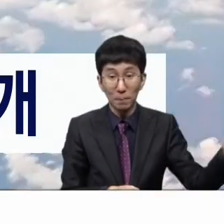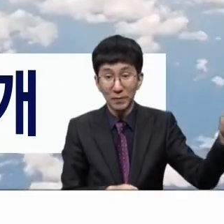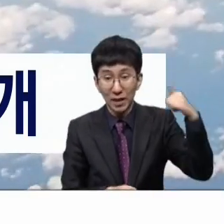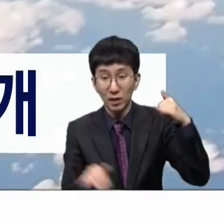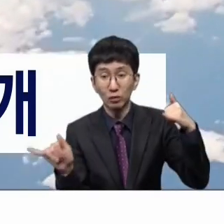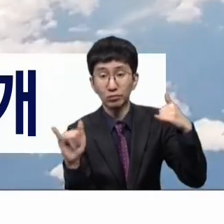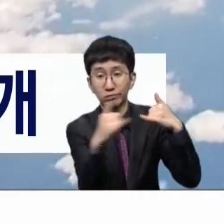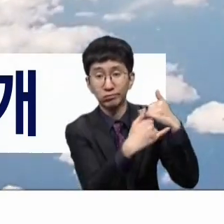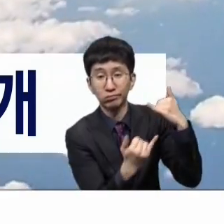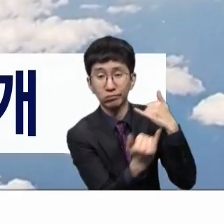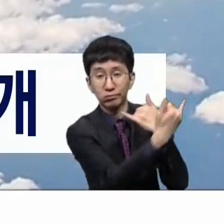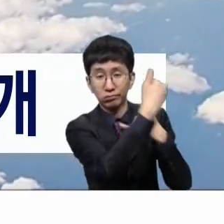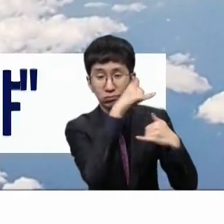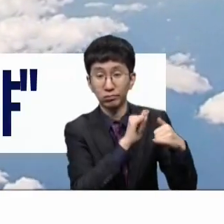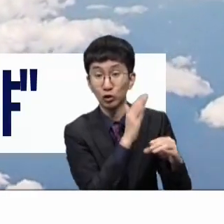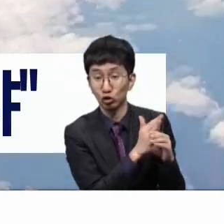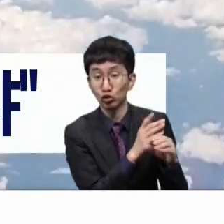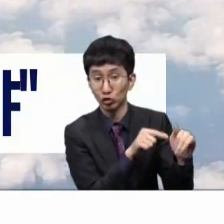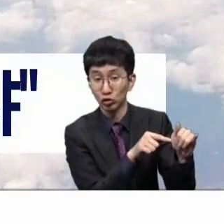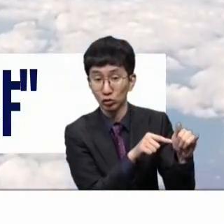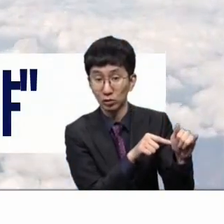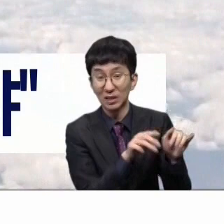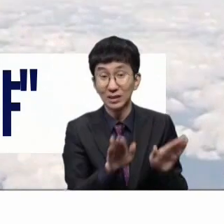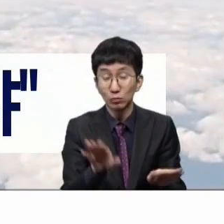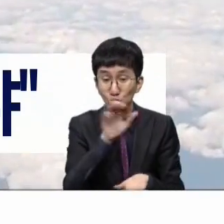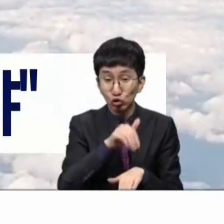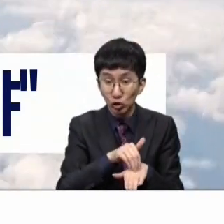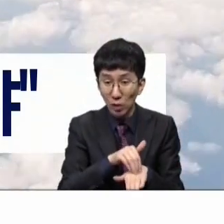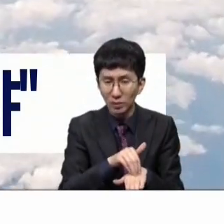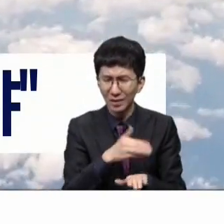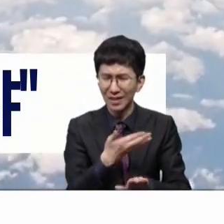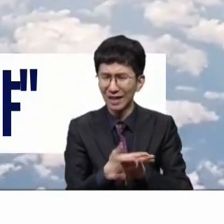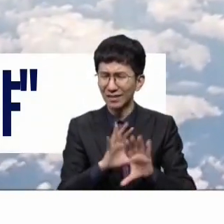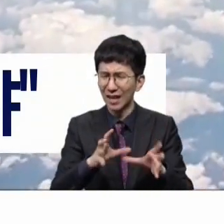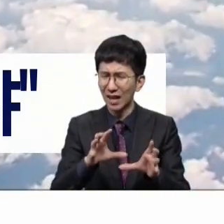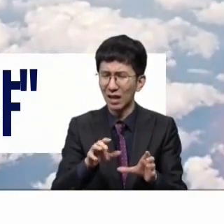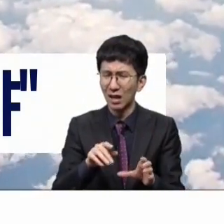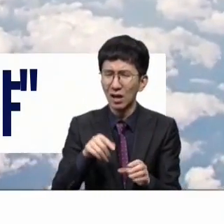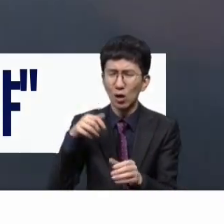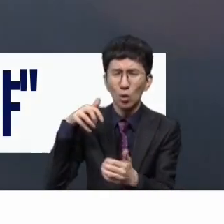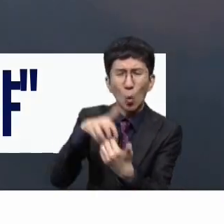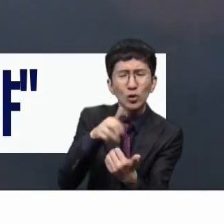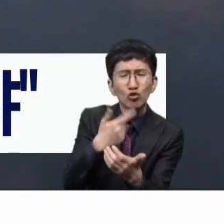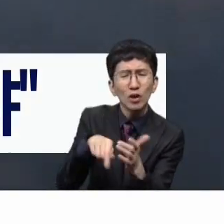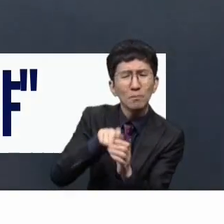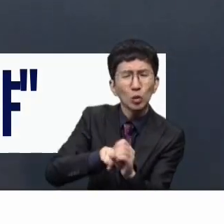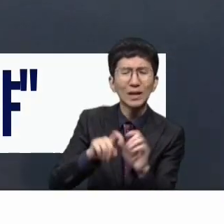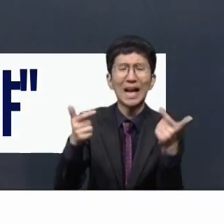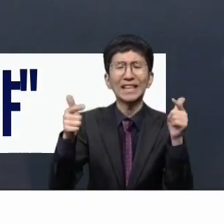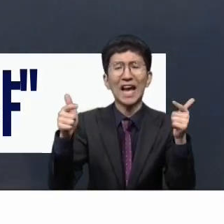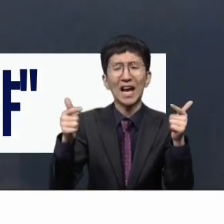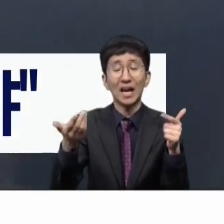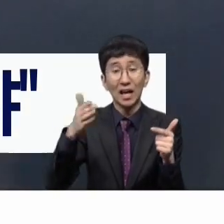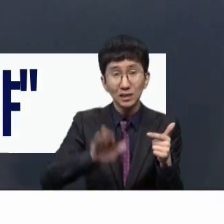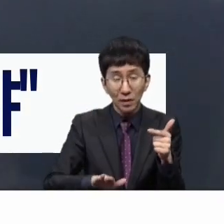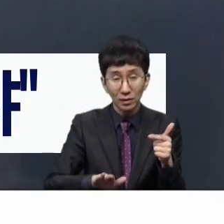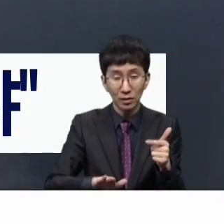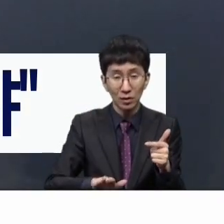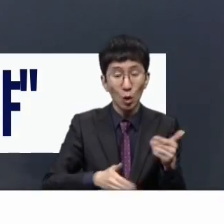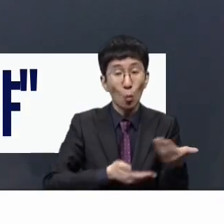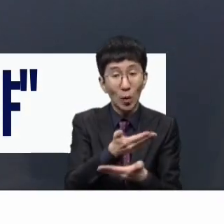공개했습니다. 두 나라는 이번 훈련이 제3국을 겨냥한 건 아니라고 했는데 이어진 양국